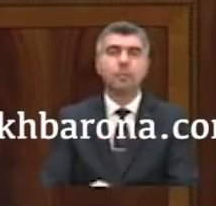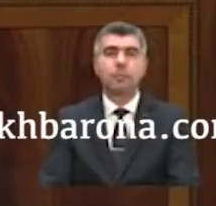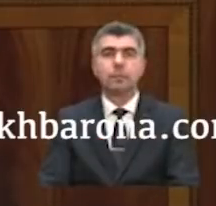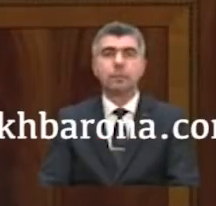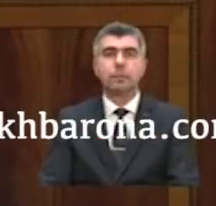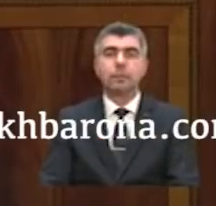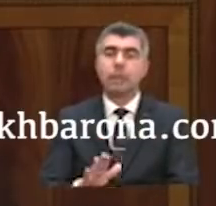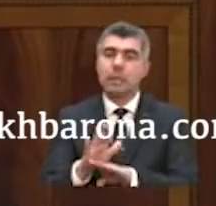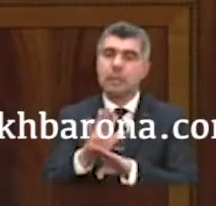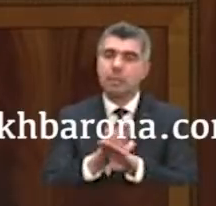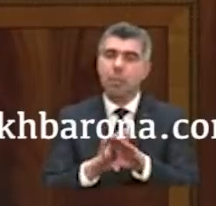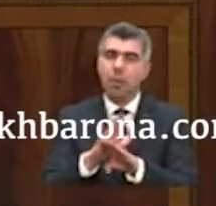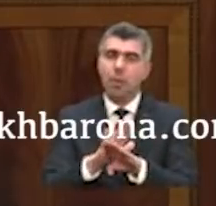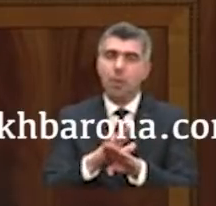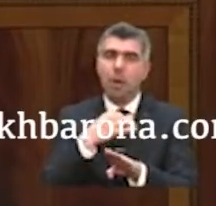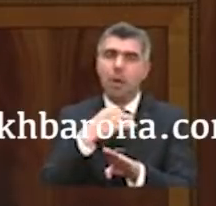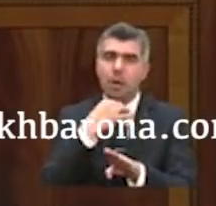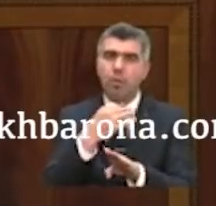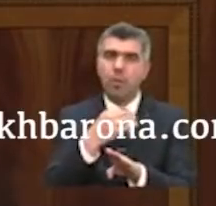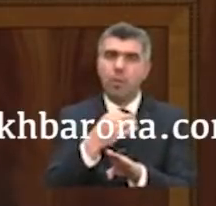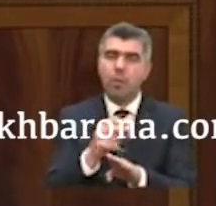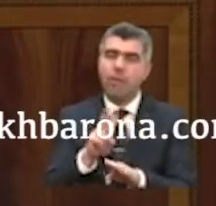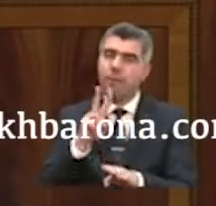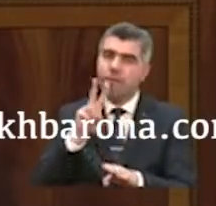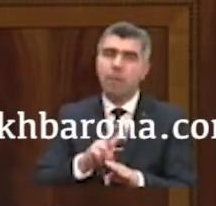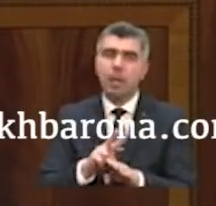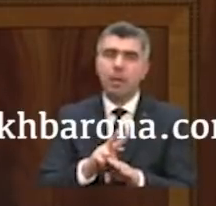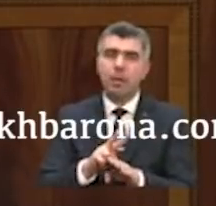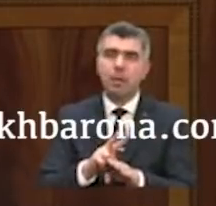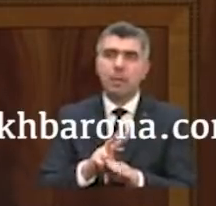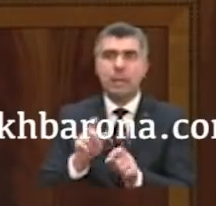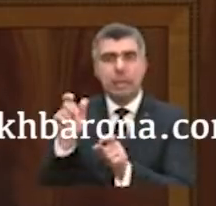اسمحوا لي خصنا نتكلموا بصراحة، نتكلموا بصراحة مع المواطن.